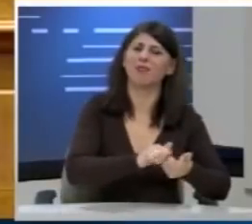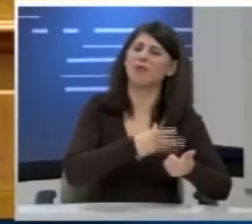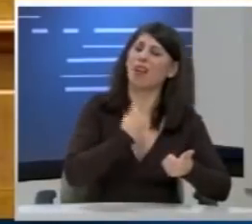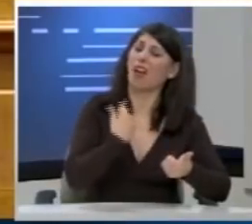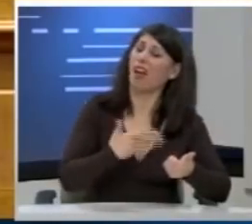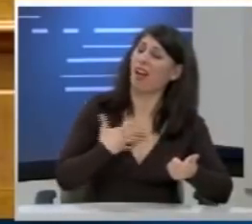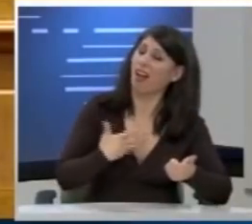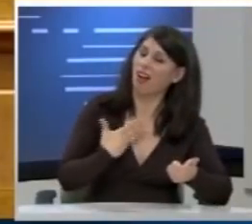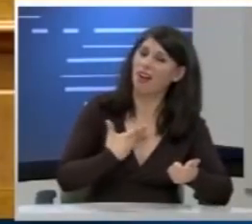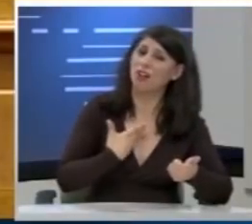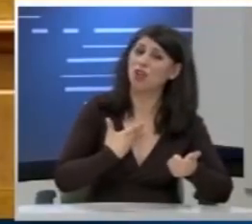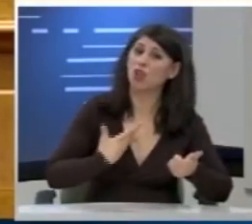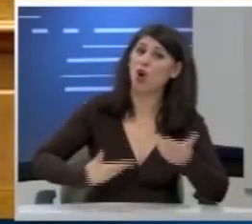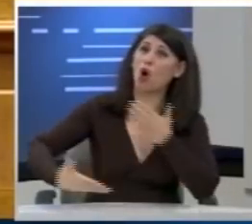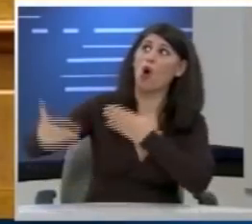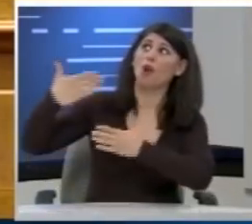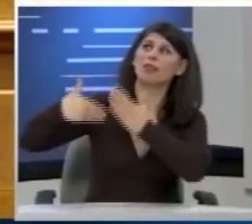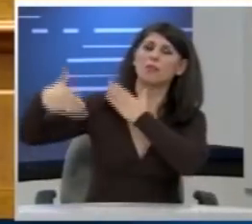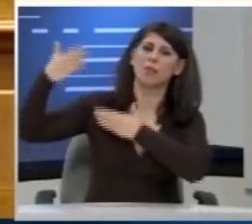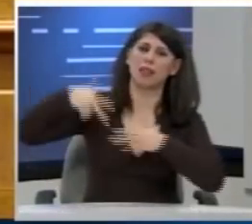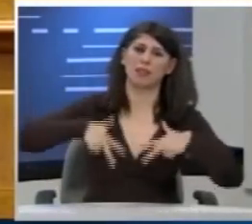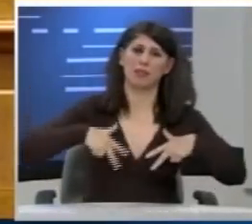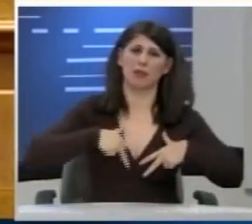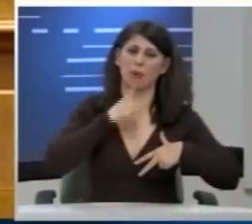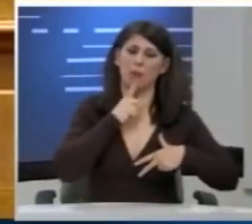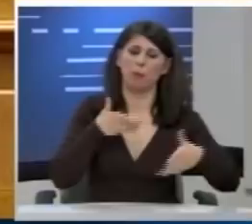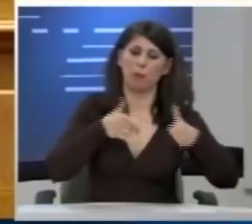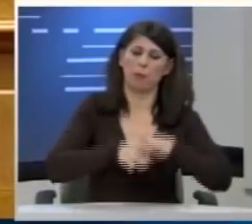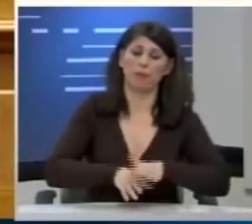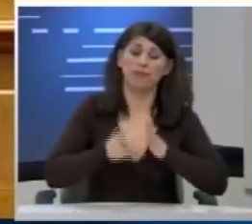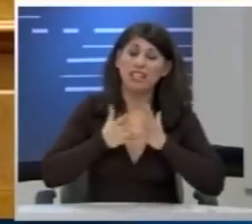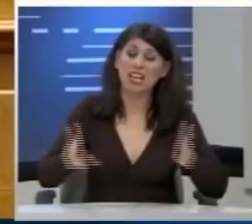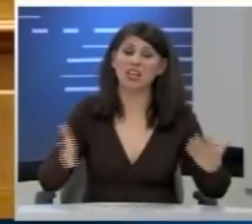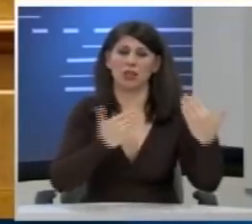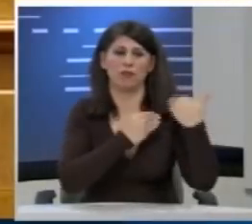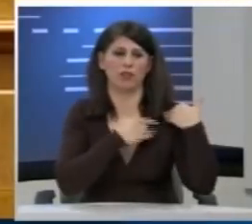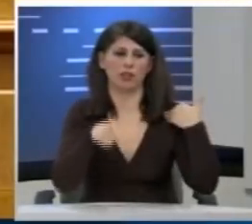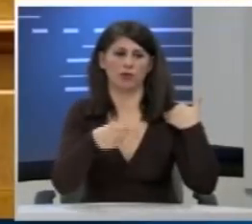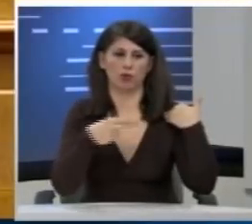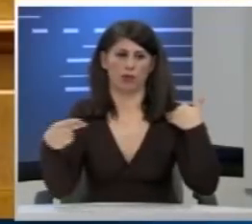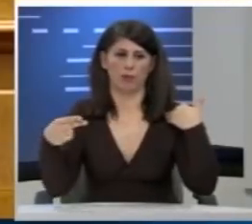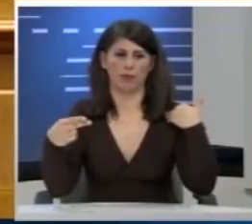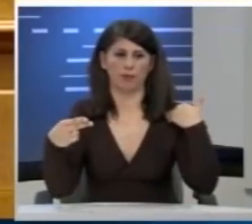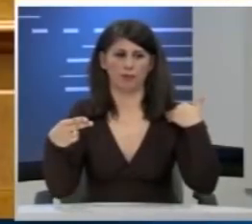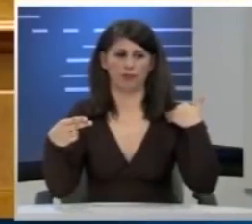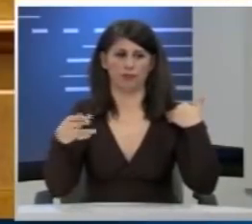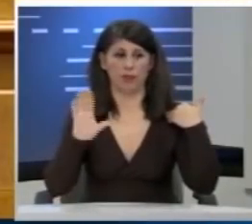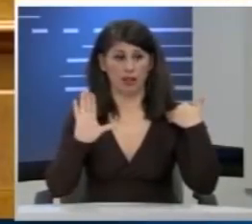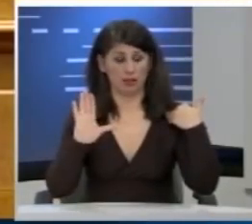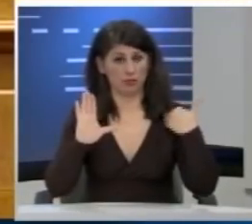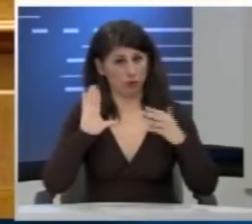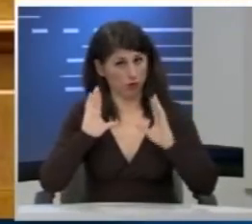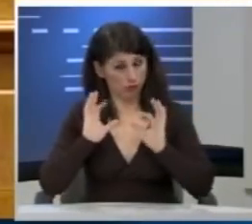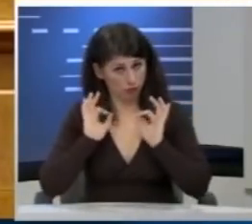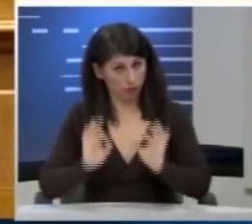χαρά και όλες τις προηγούμενες κυβερνήσεις αποσιωπώντας τις τεράστιες ευθύνες τους για το θέμα. Όσο για το